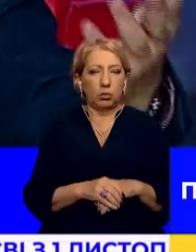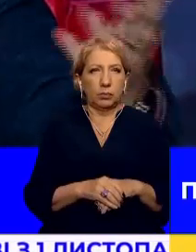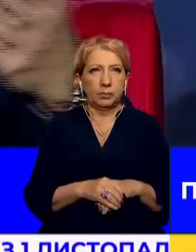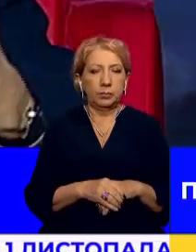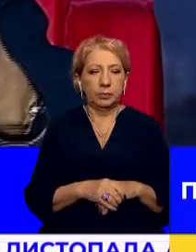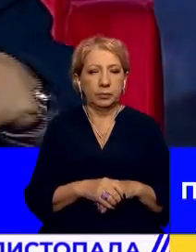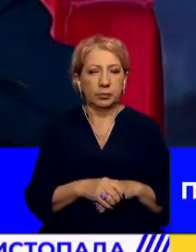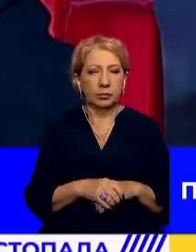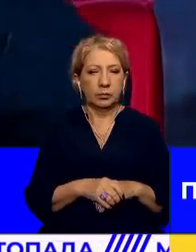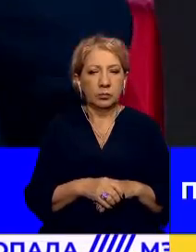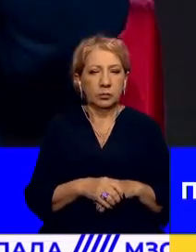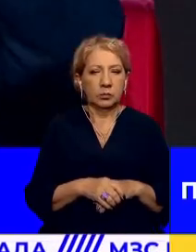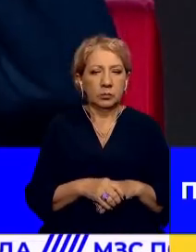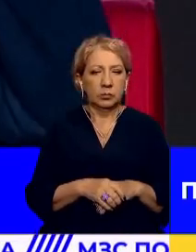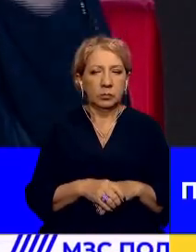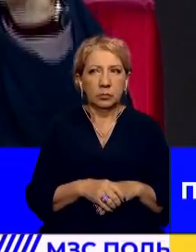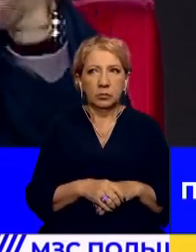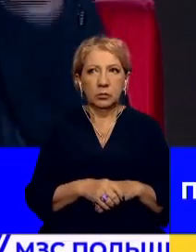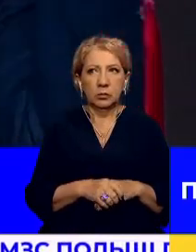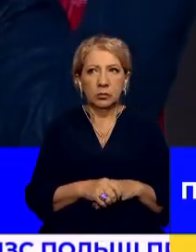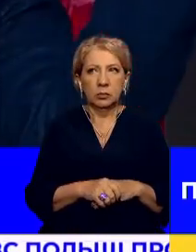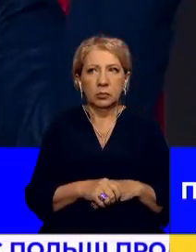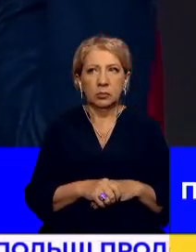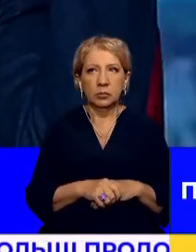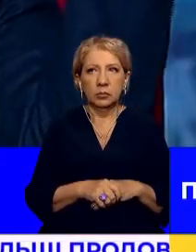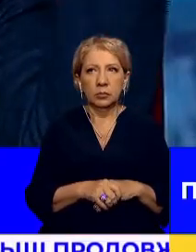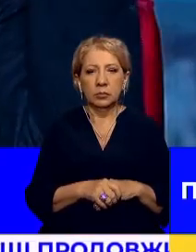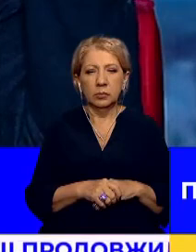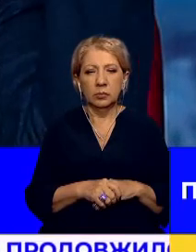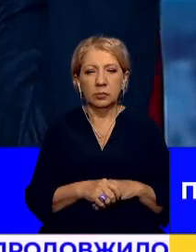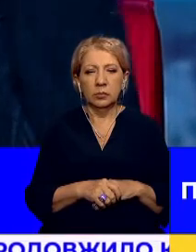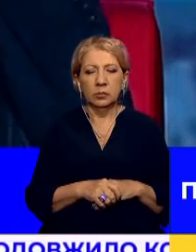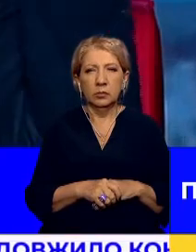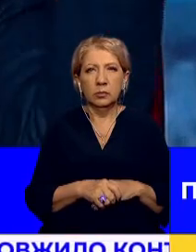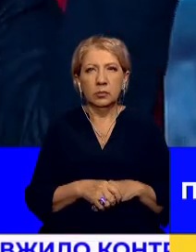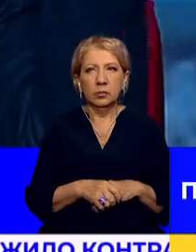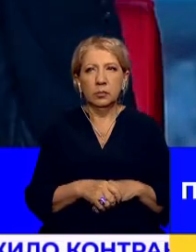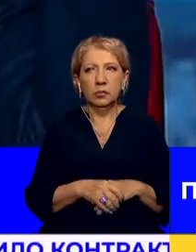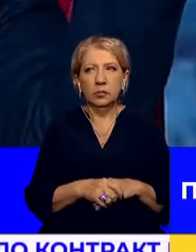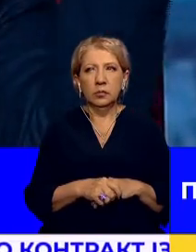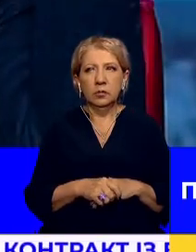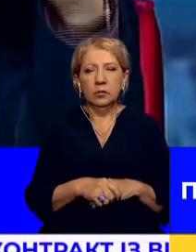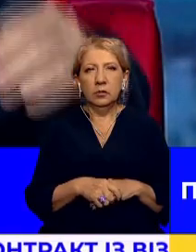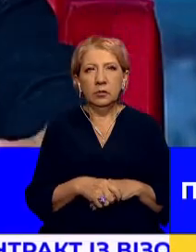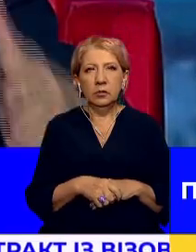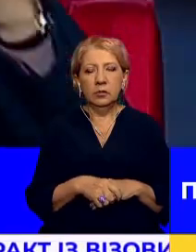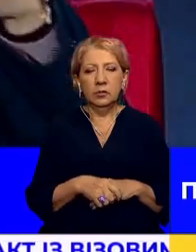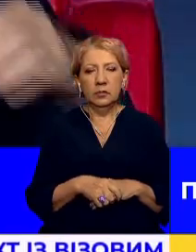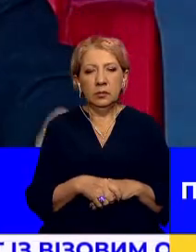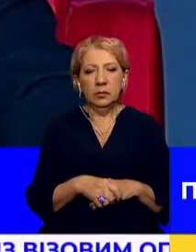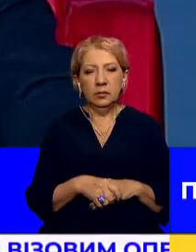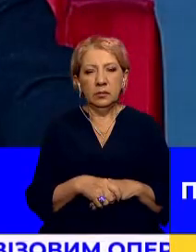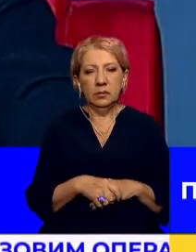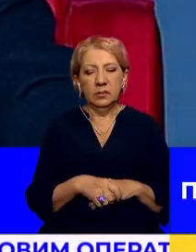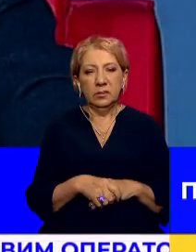Це все тому, що от бачите сплеск оцього британського нового виду вірусу.